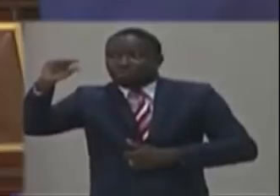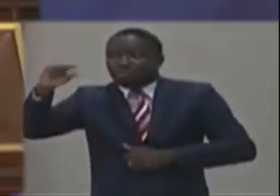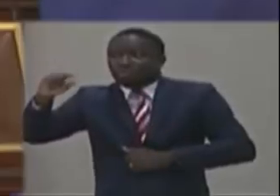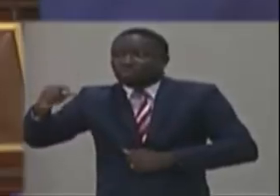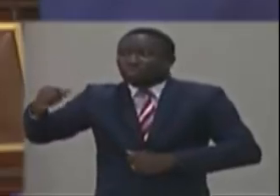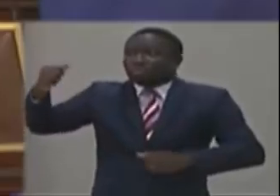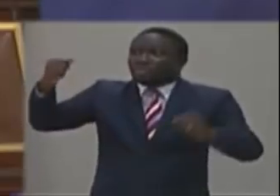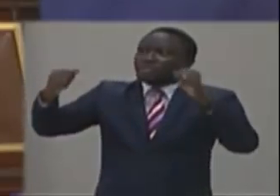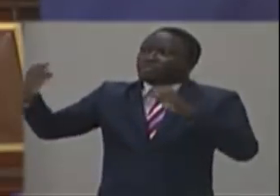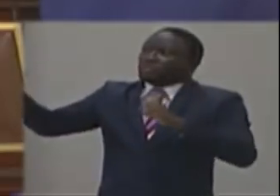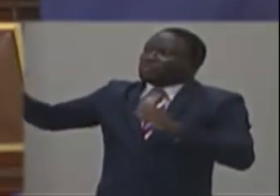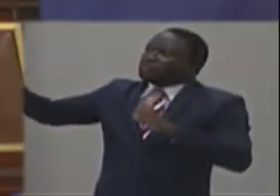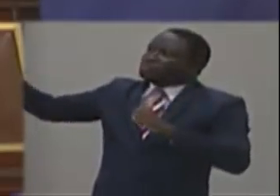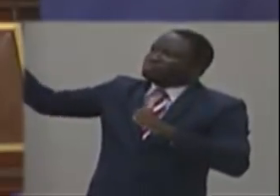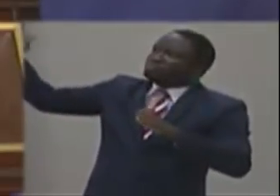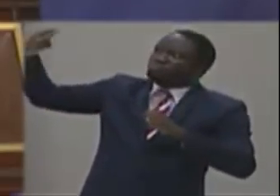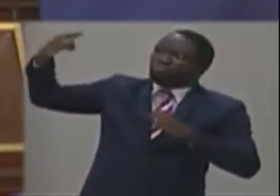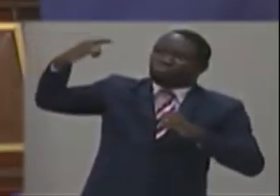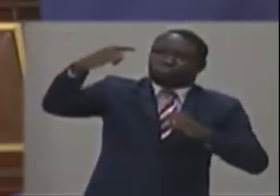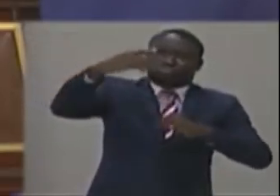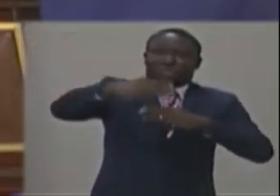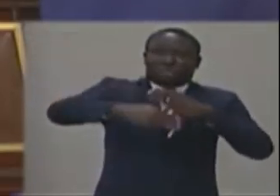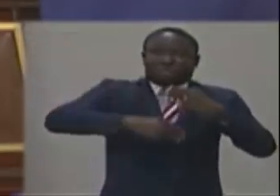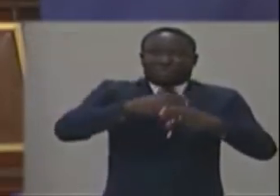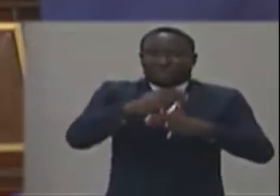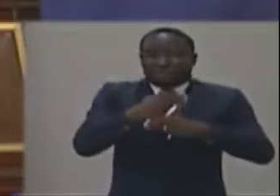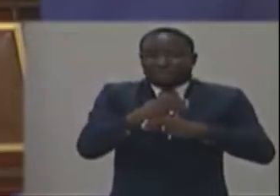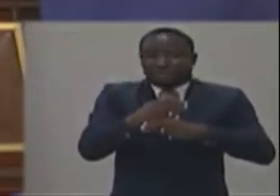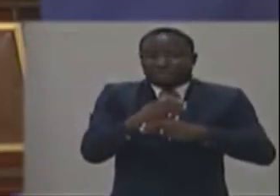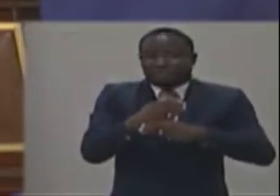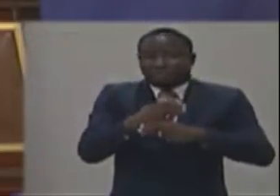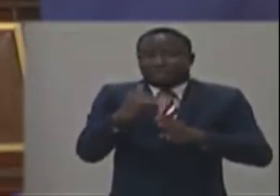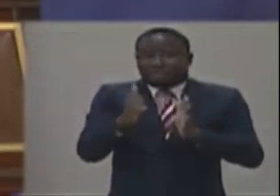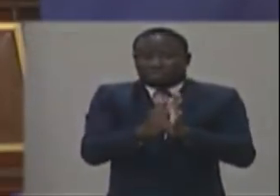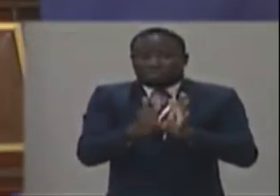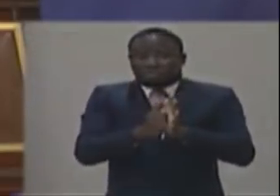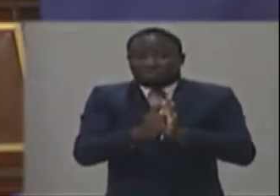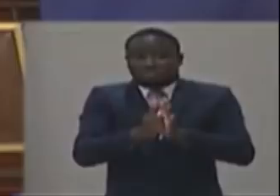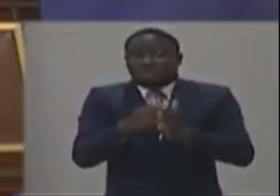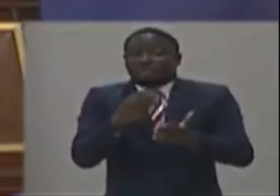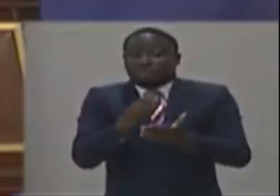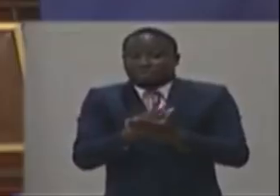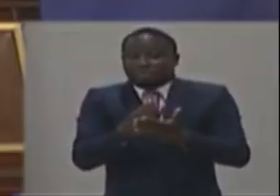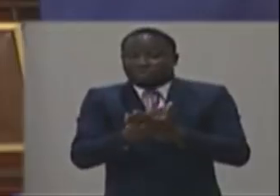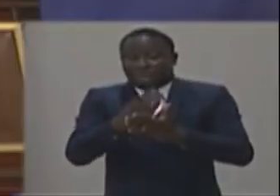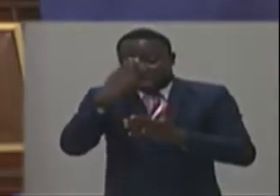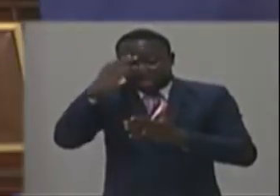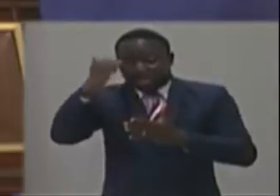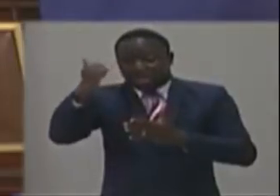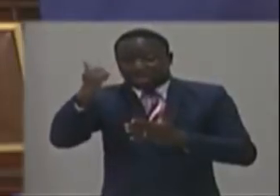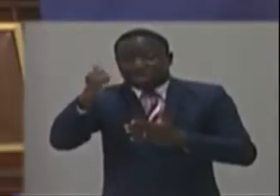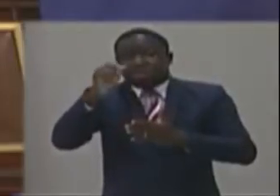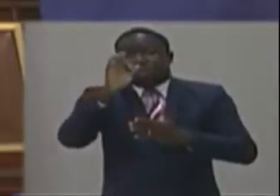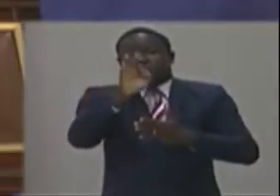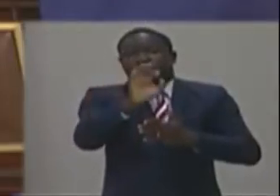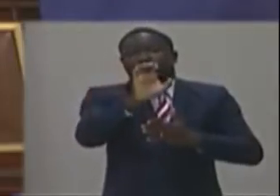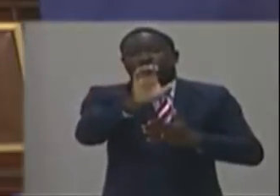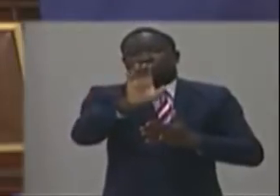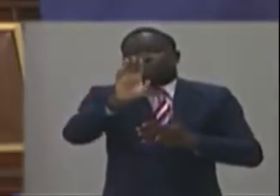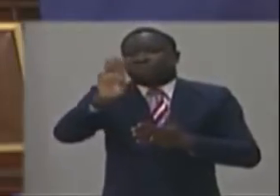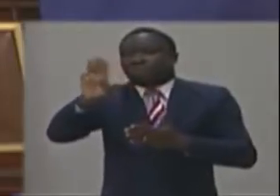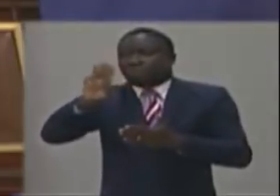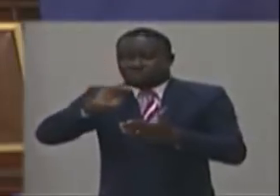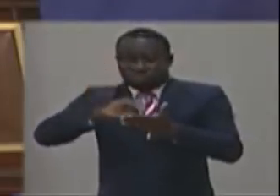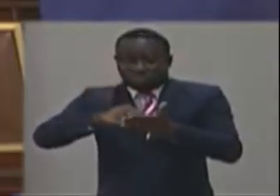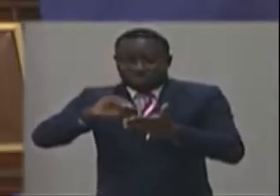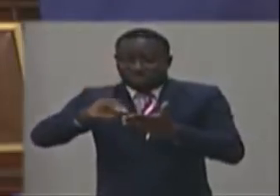Transport, équipement et matériel, coûtait l'État haïtien 900